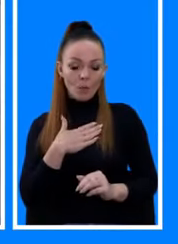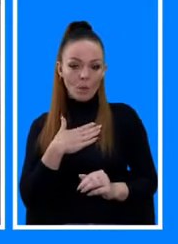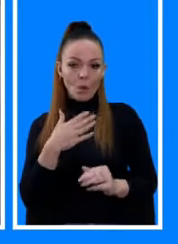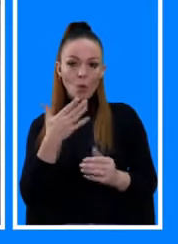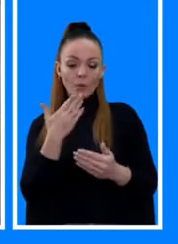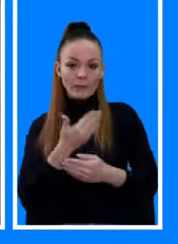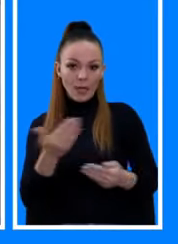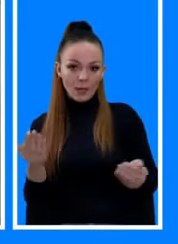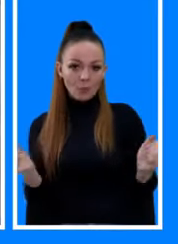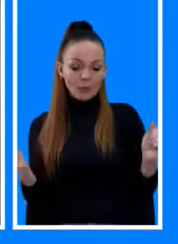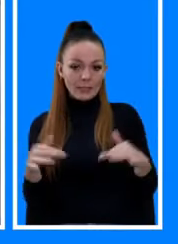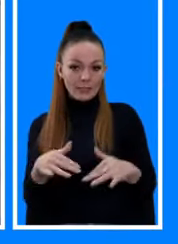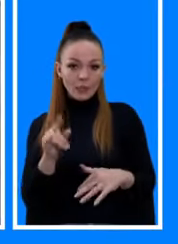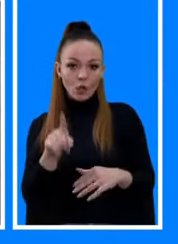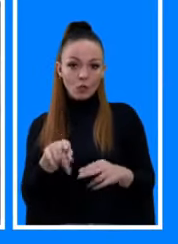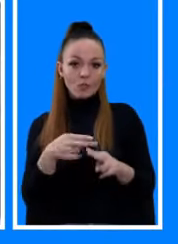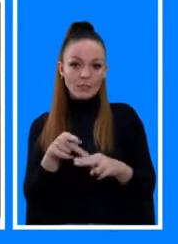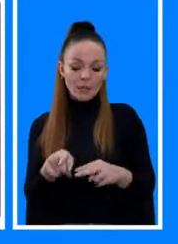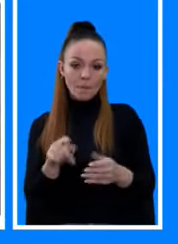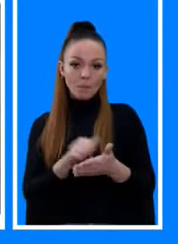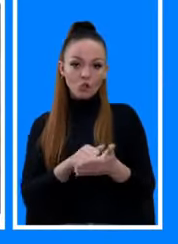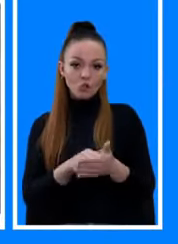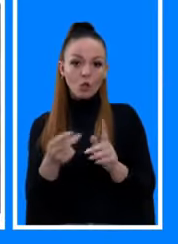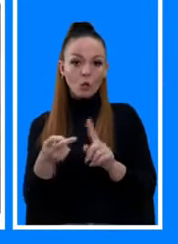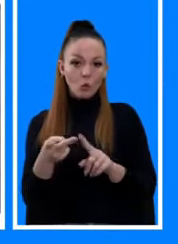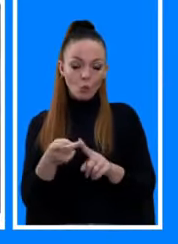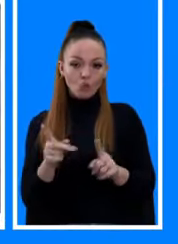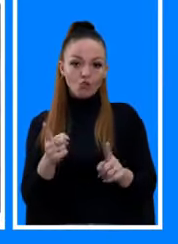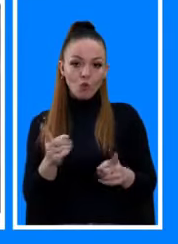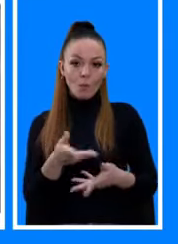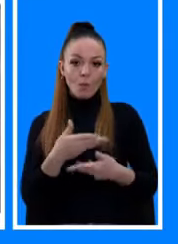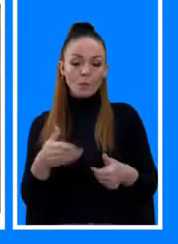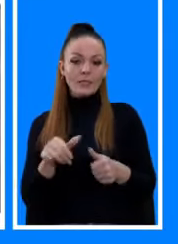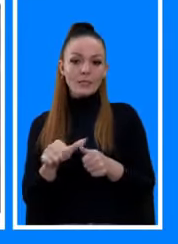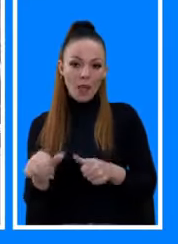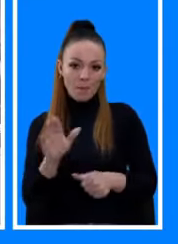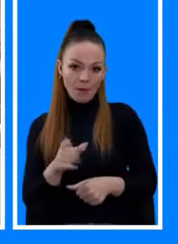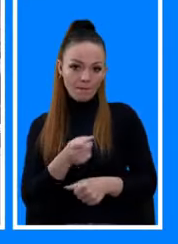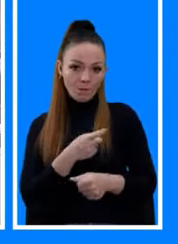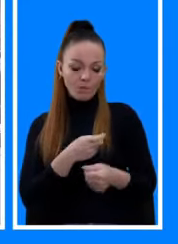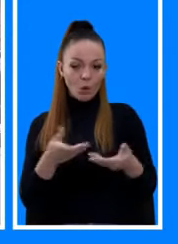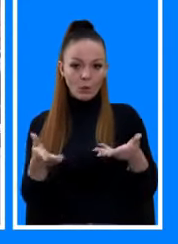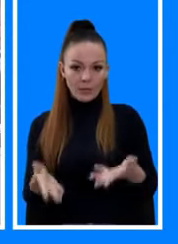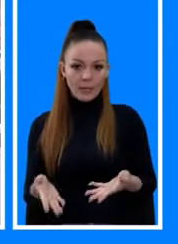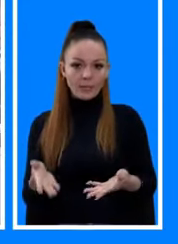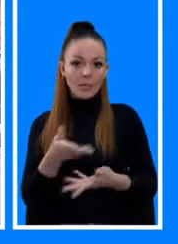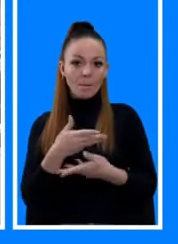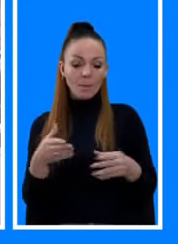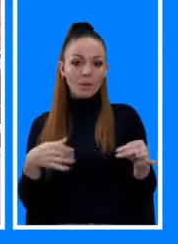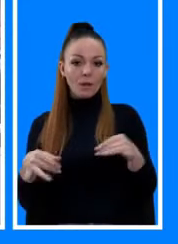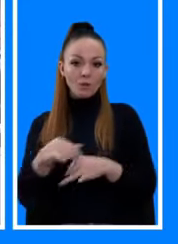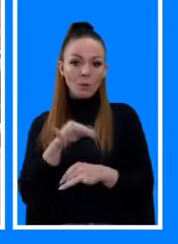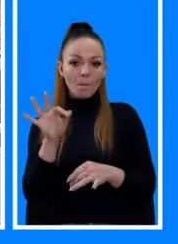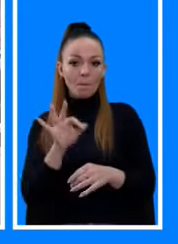засіданні. Також це причина, друга причина, чому ми саме в Одесі. Ну, ми проговоримо про